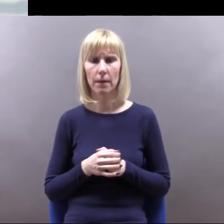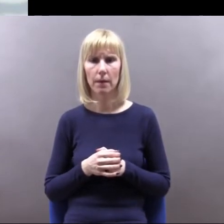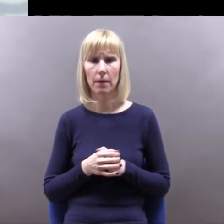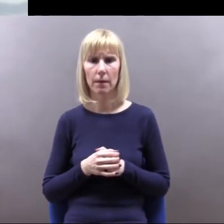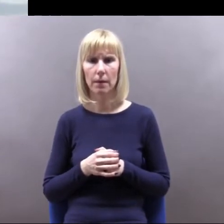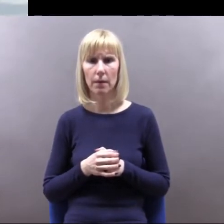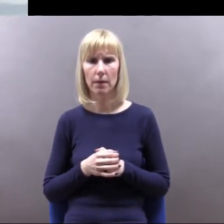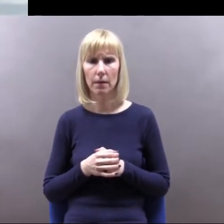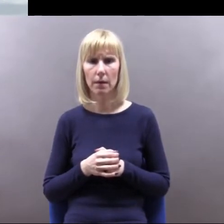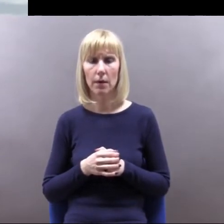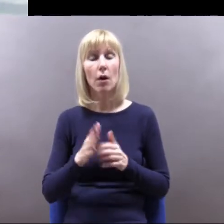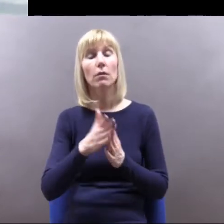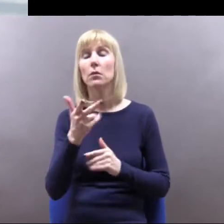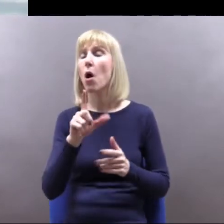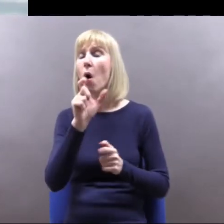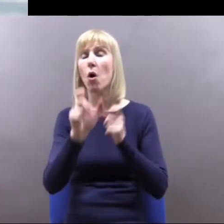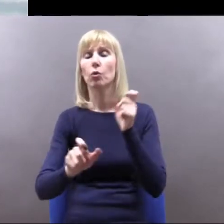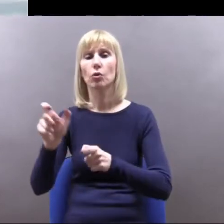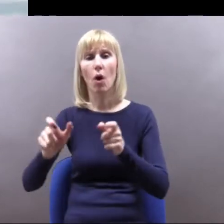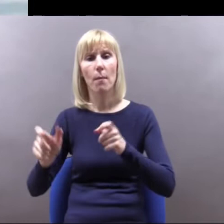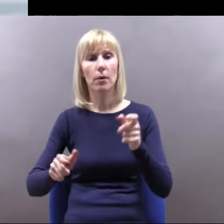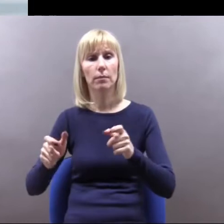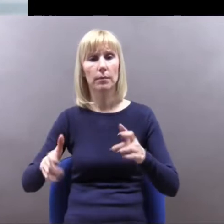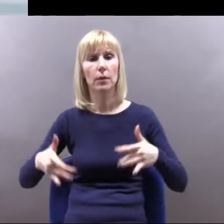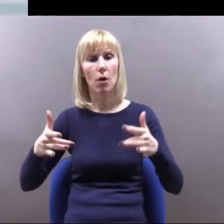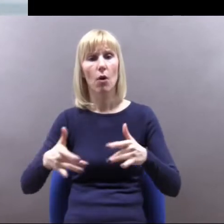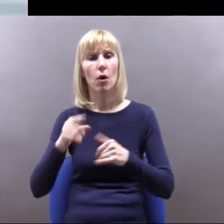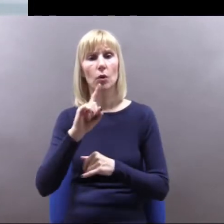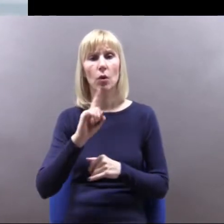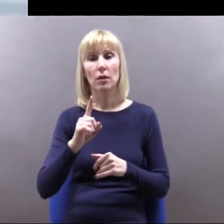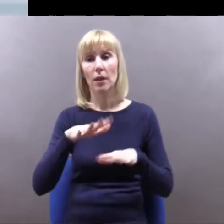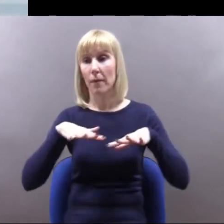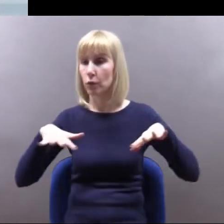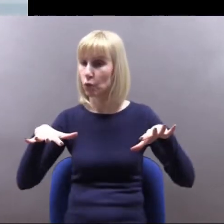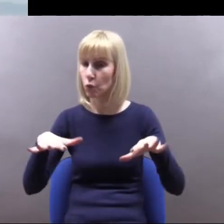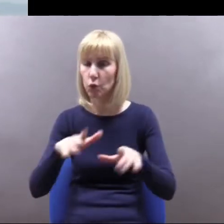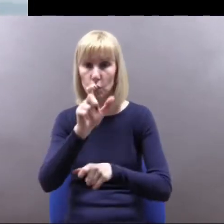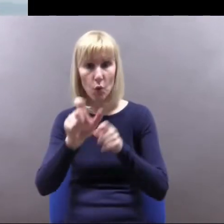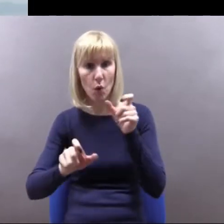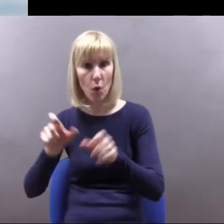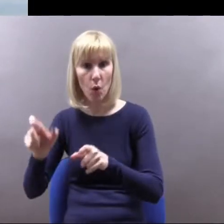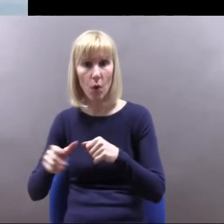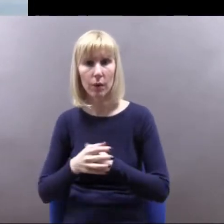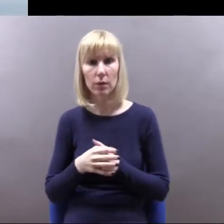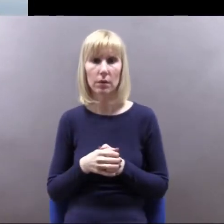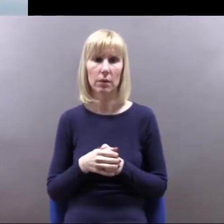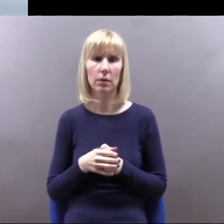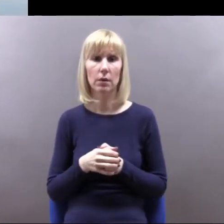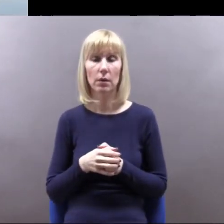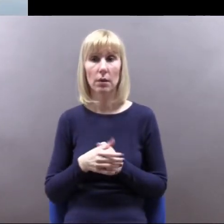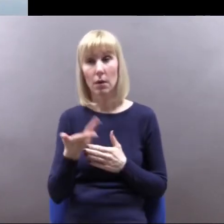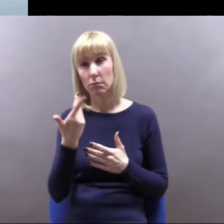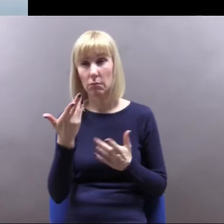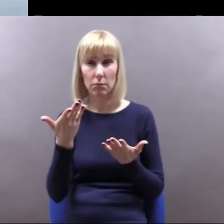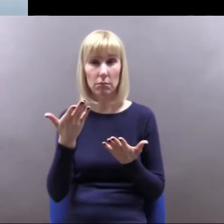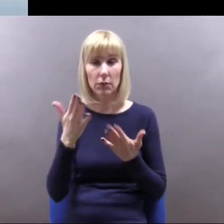na powierzchni. W związku z tym dla osób poruszających się na wózkach, których jest bardzo dużo, tutaj można